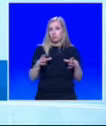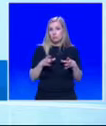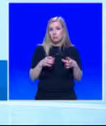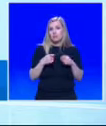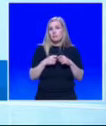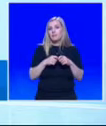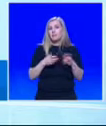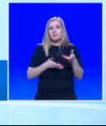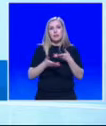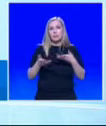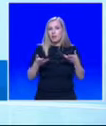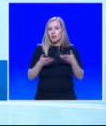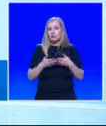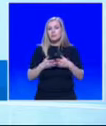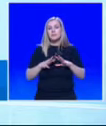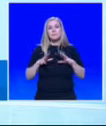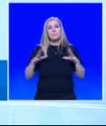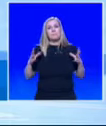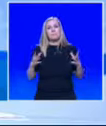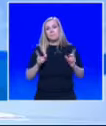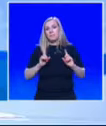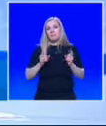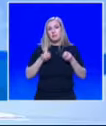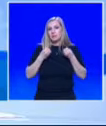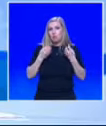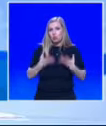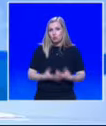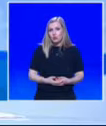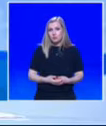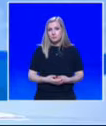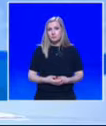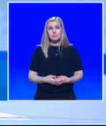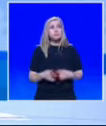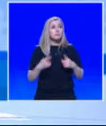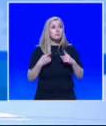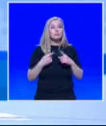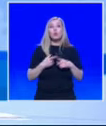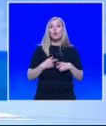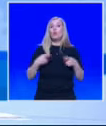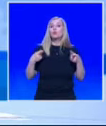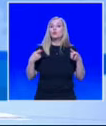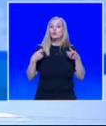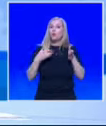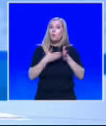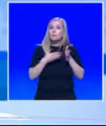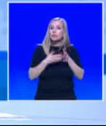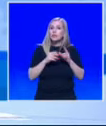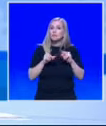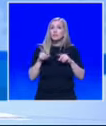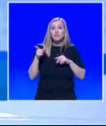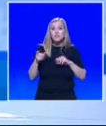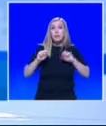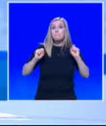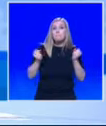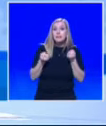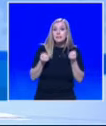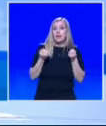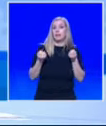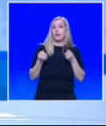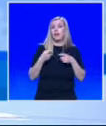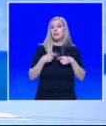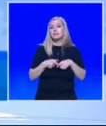дебат в повечето дни абсолютно невъзможно. Бързате, казват от опозицията, да изберете още двама конституционни съдии, с които да си